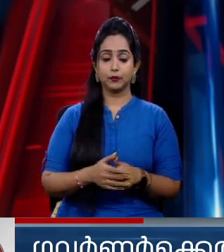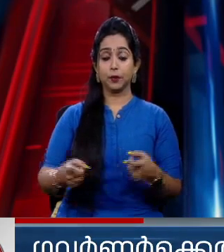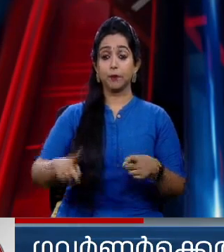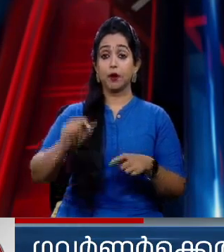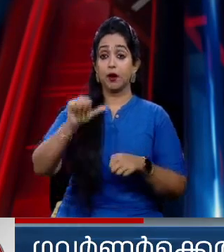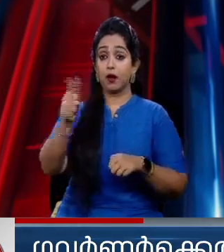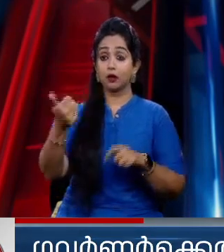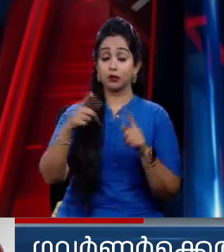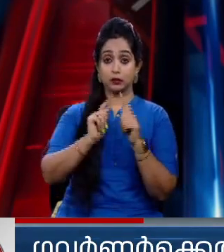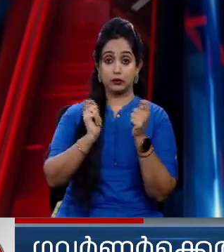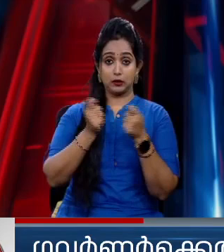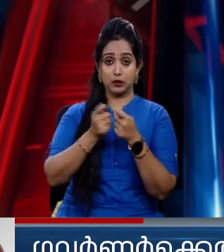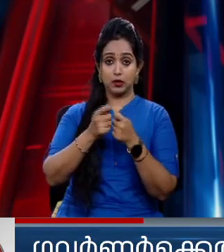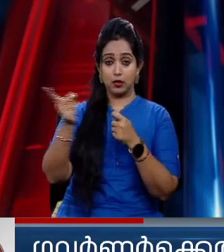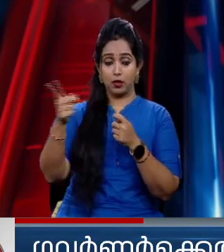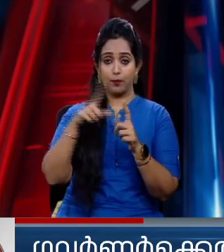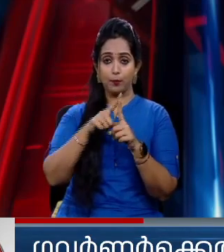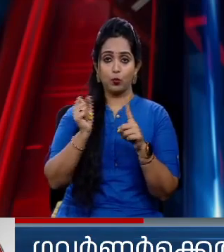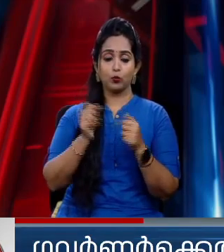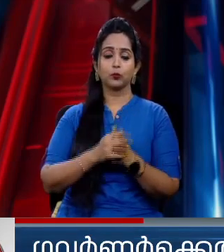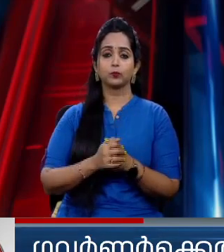തൽപരകക്ഷികൾ നടത്തുന്ന